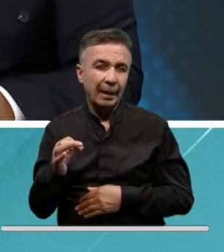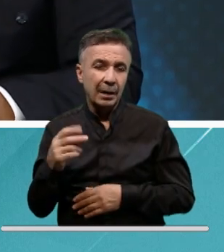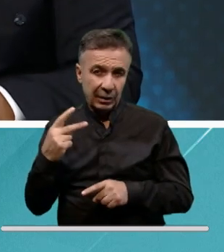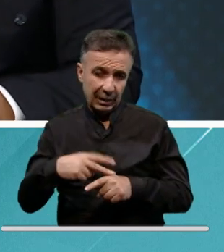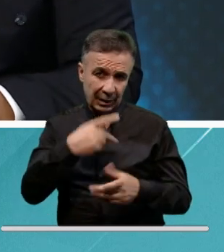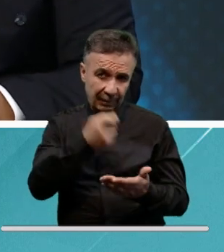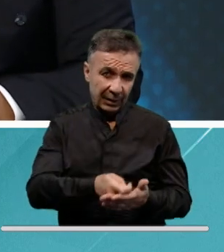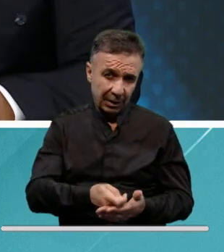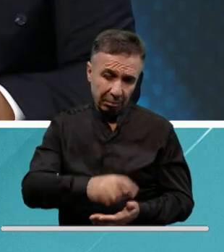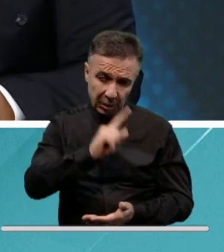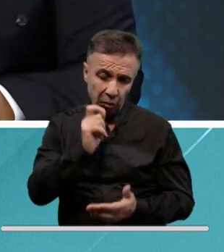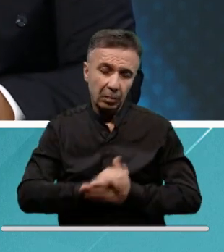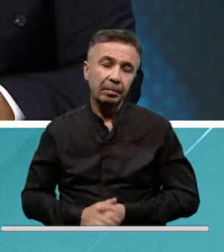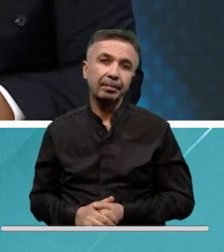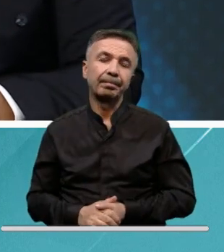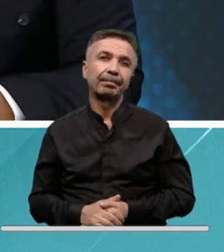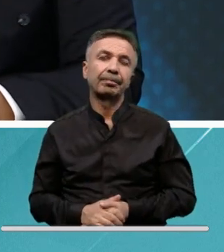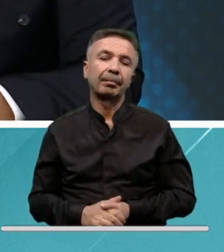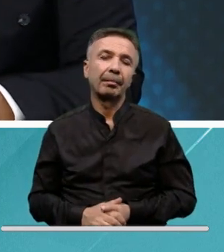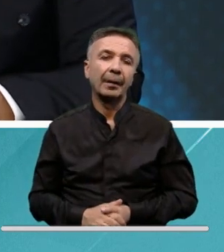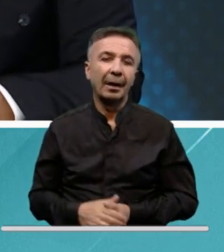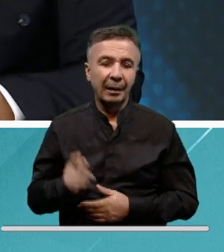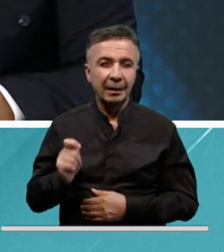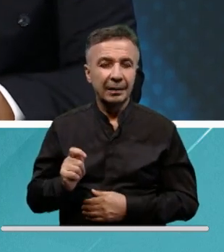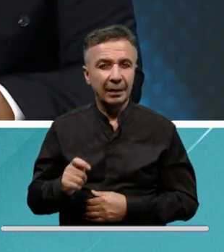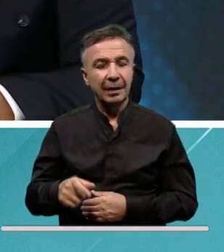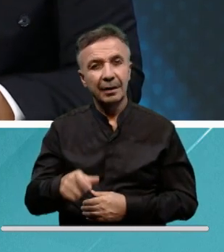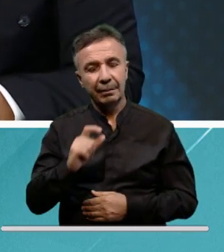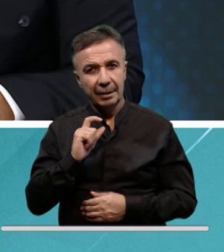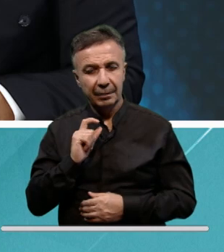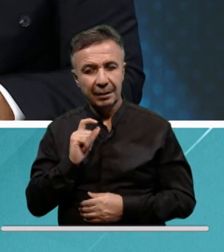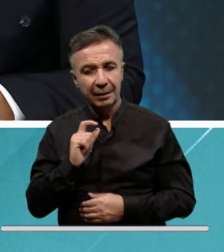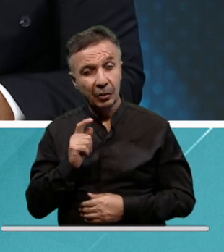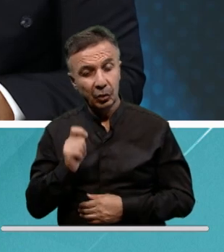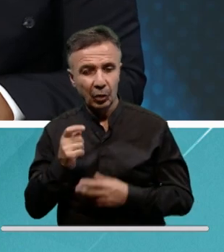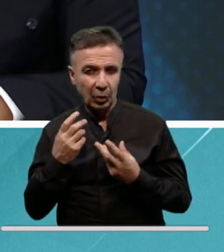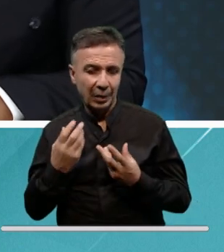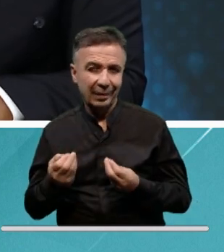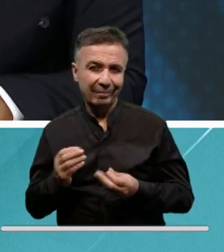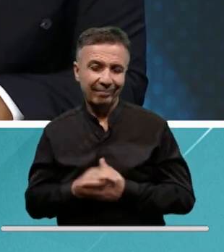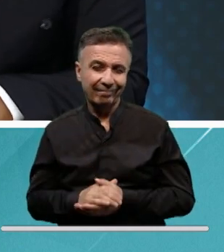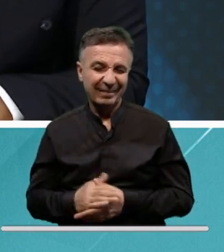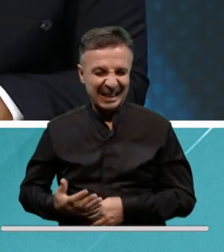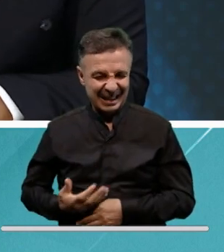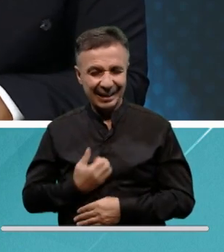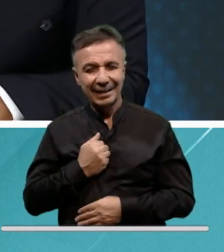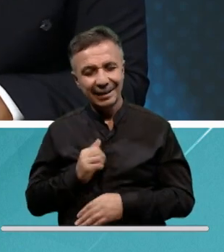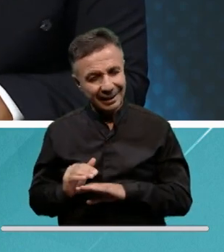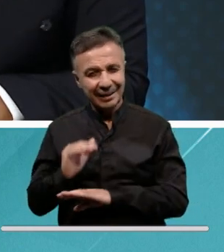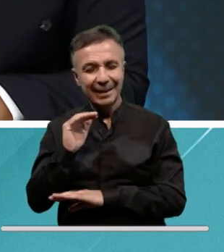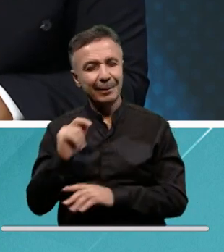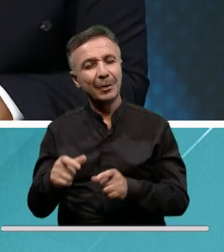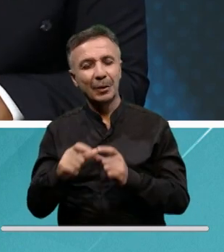eee gerçekten cevaplandırmak zorluk çektiğim cevaplandırmak sıkıntı Yaşadığım bir soru bu